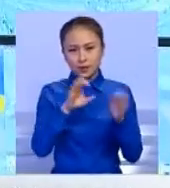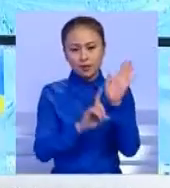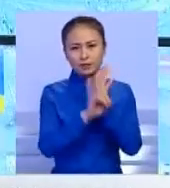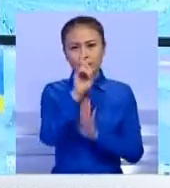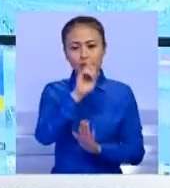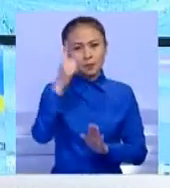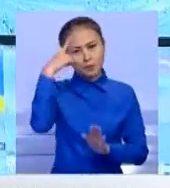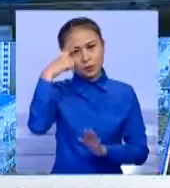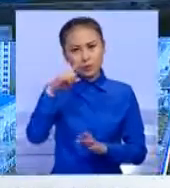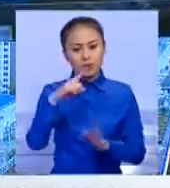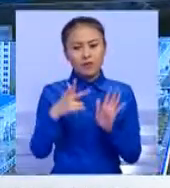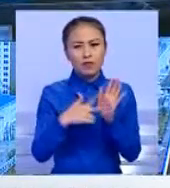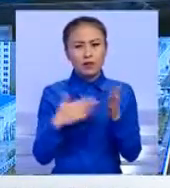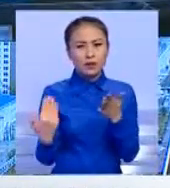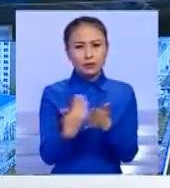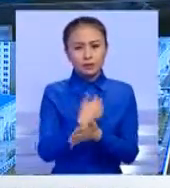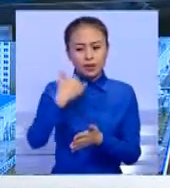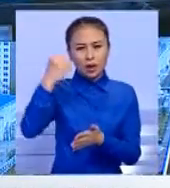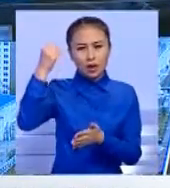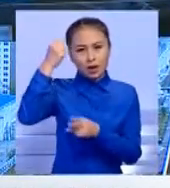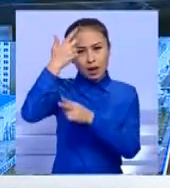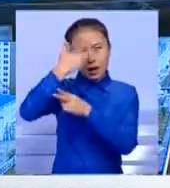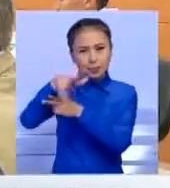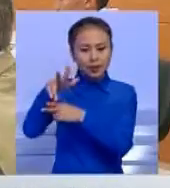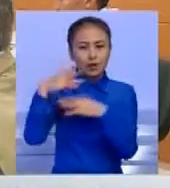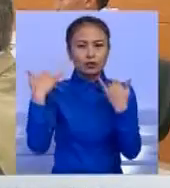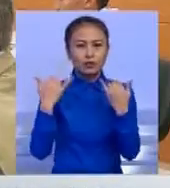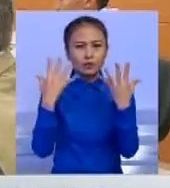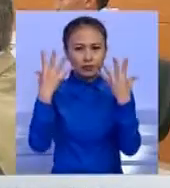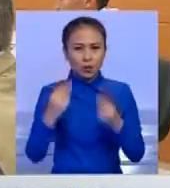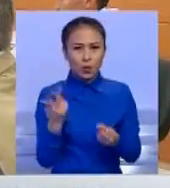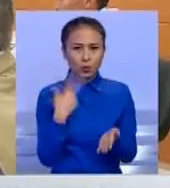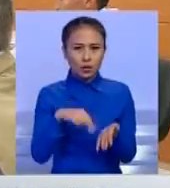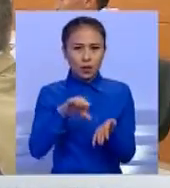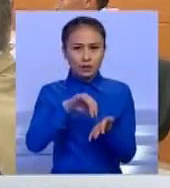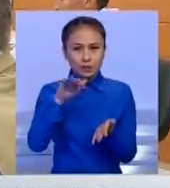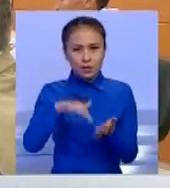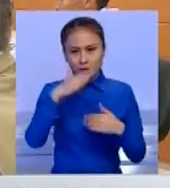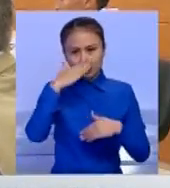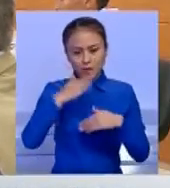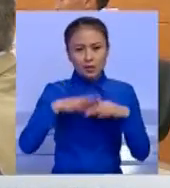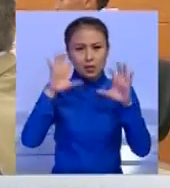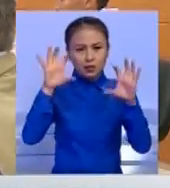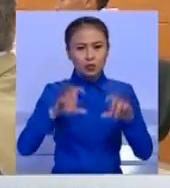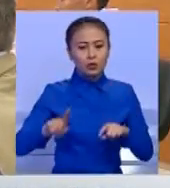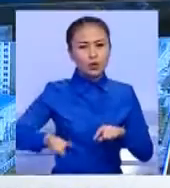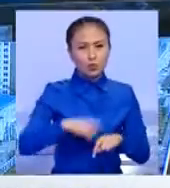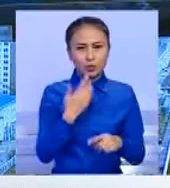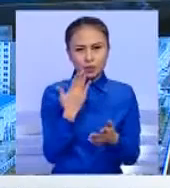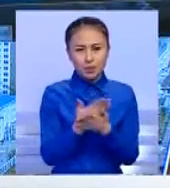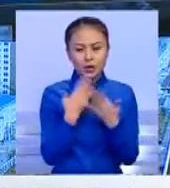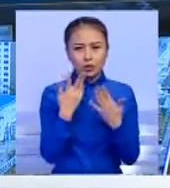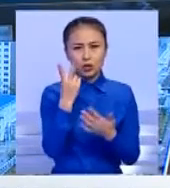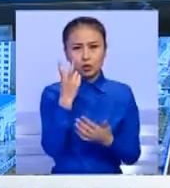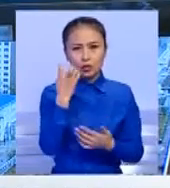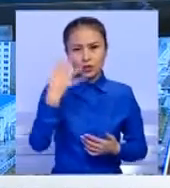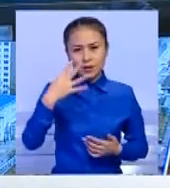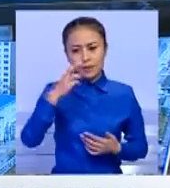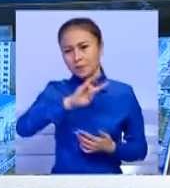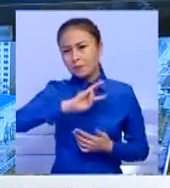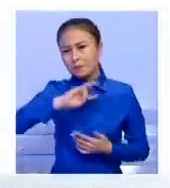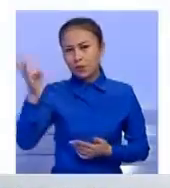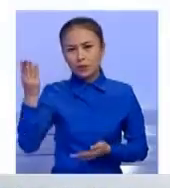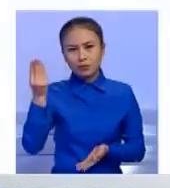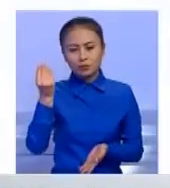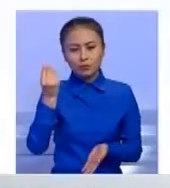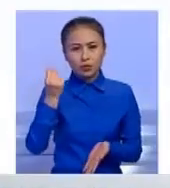негізде енгізілген сергек бейне бақылау камерасына бүгінге дейін 36 мыңға жуық заң бұзушылық тіркелген. 240 миллион теңгеден